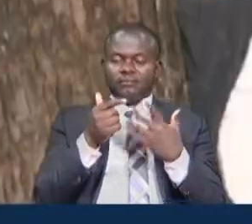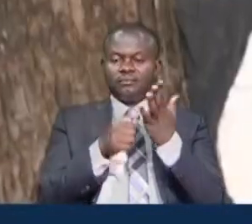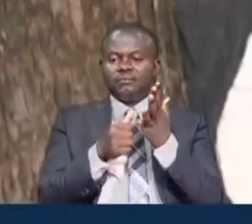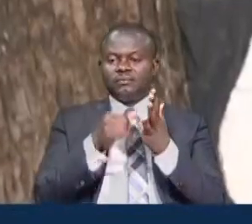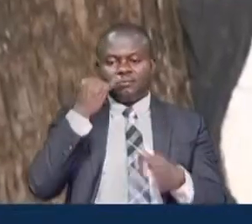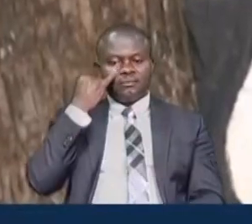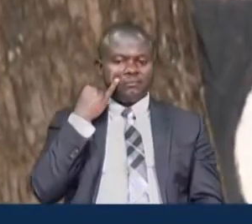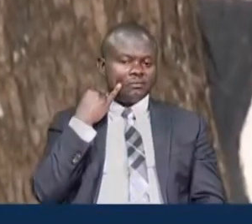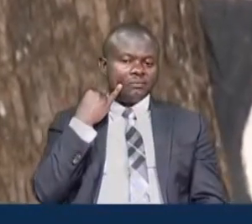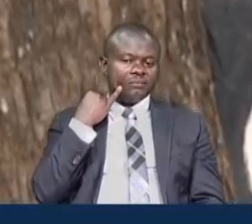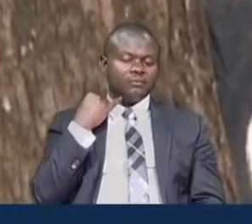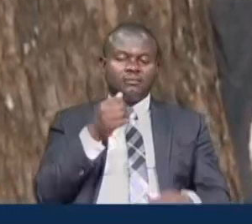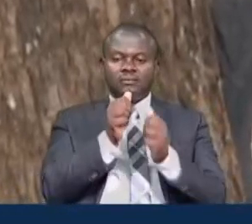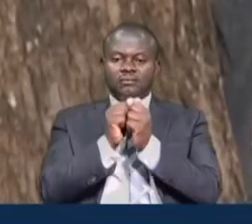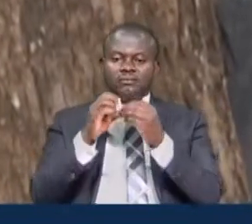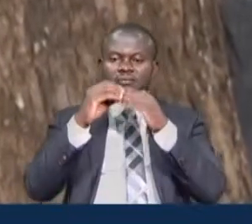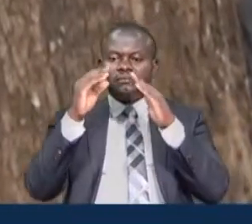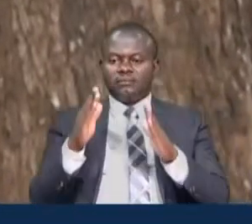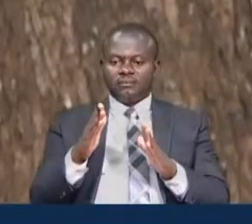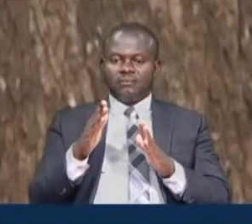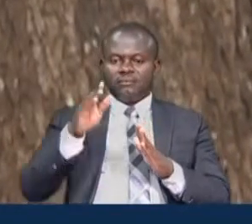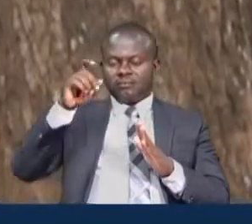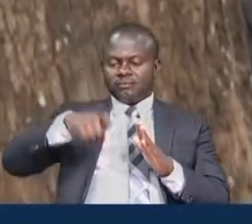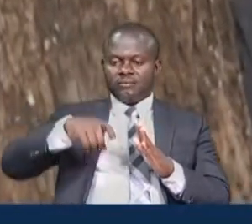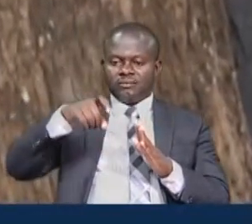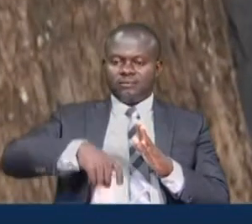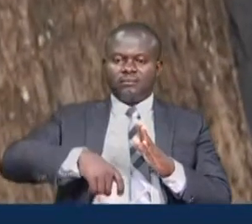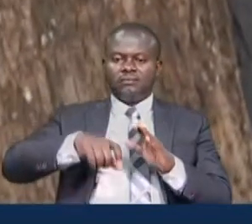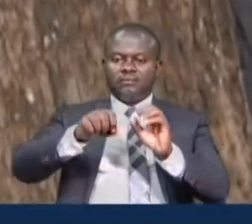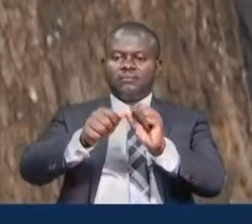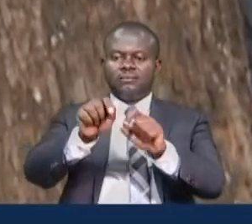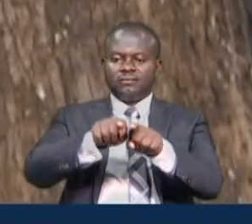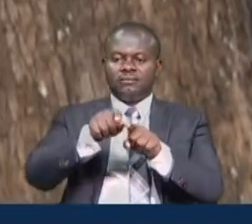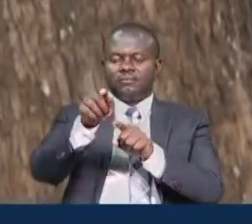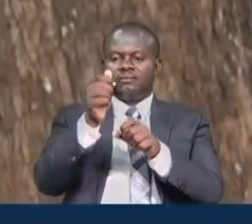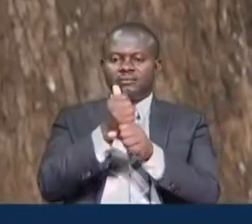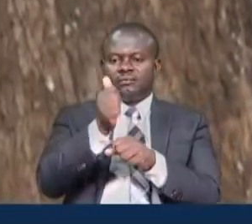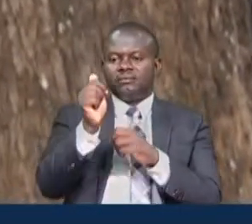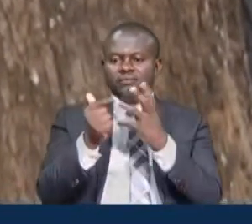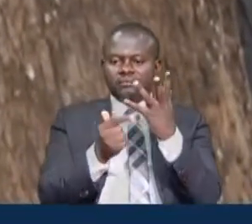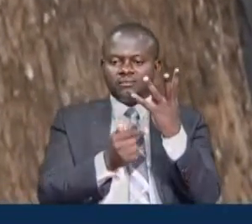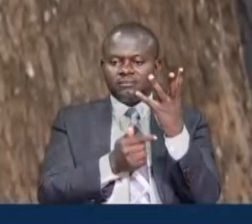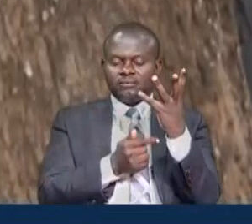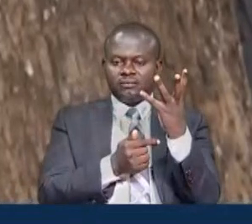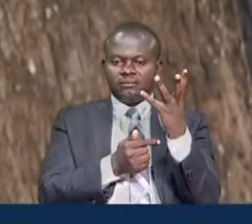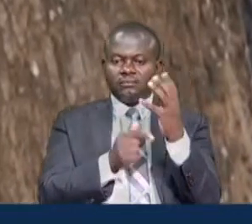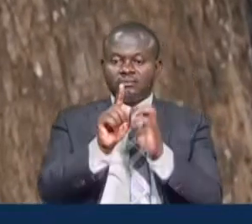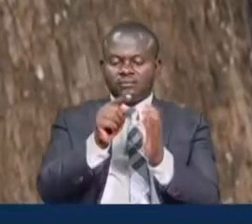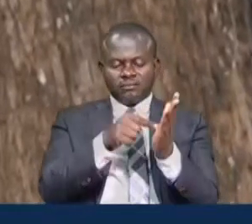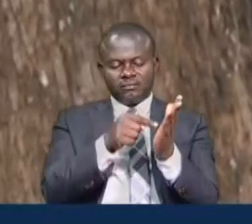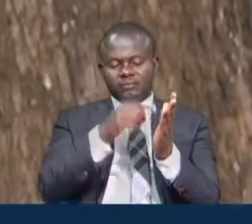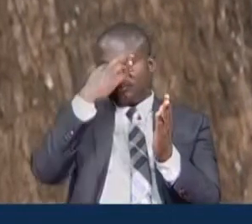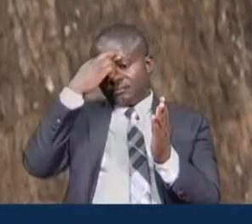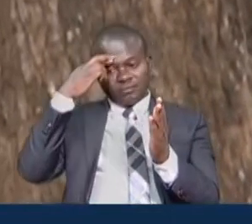ikibazo nk'abayobozi bagomba gufata nk'uwo muntu wakoze icyo kintu bakamubaza impamvu